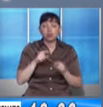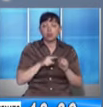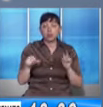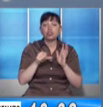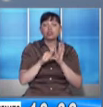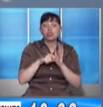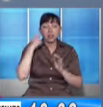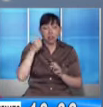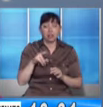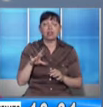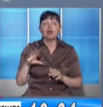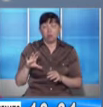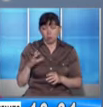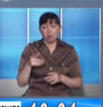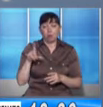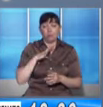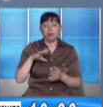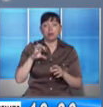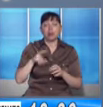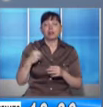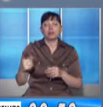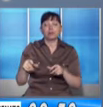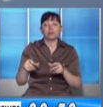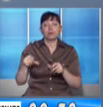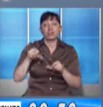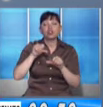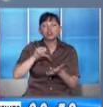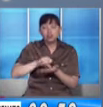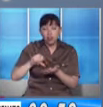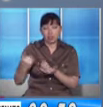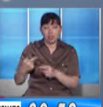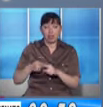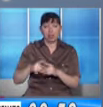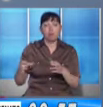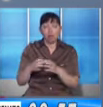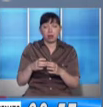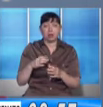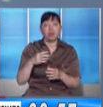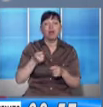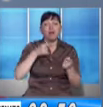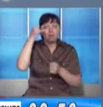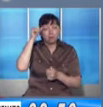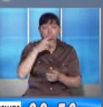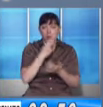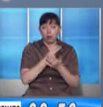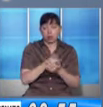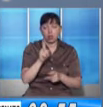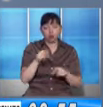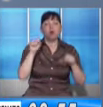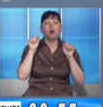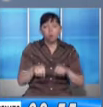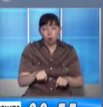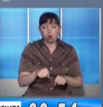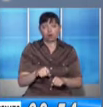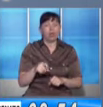în funcție de primari, de aleși locali, membri a echipei blocului electoral Renato Usatăi, noi v-am demonstrat dumneavoastră că putem